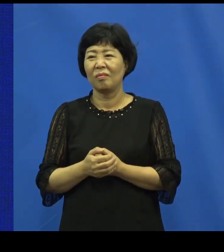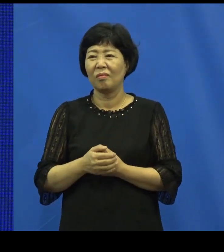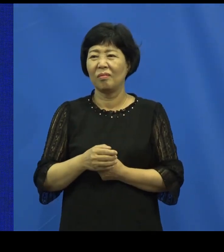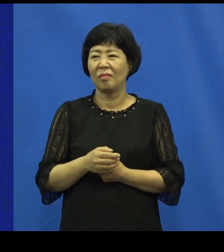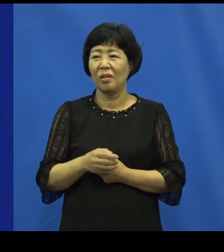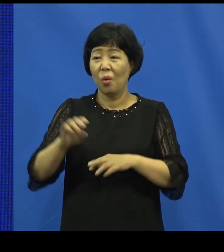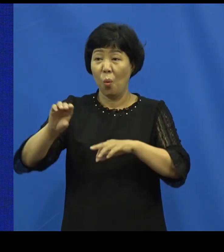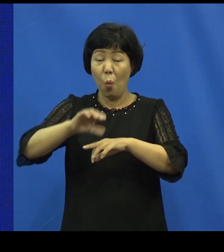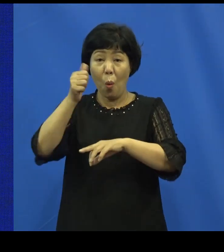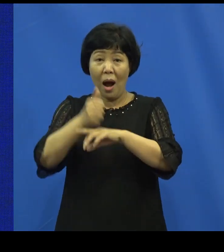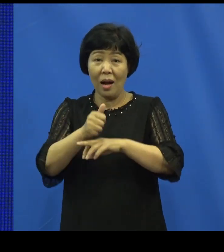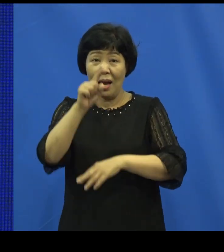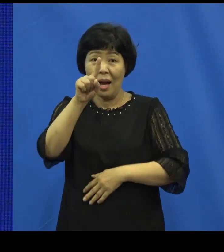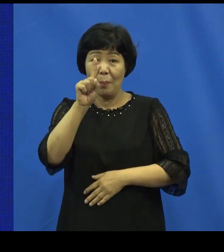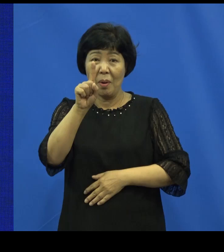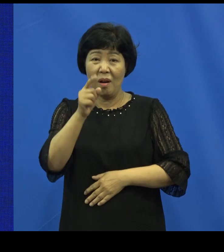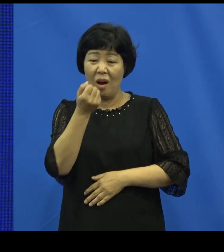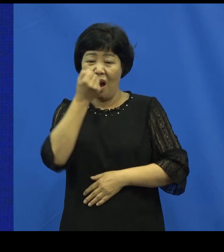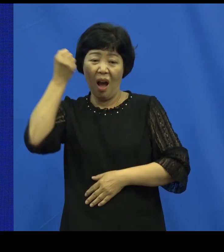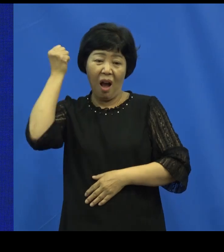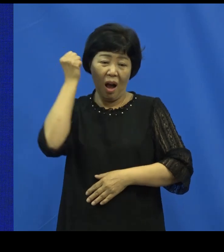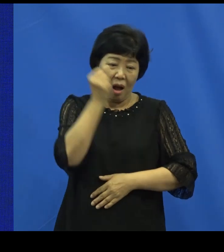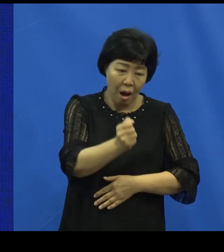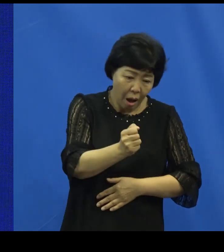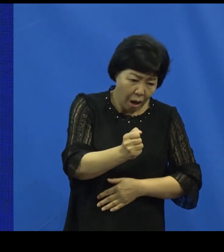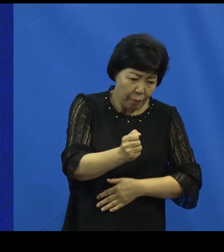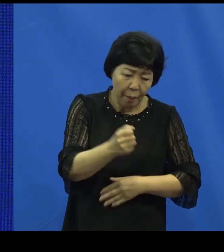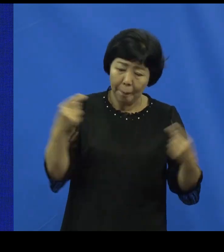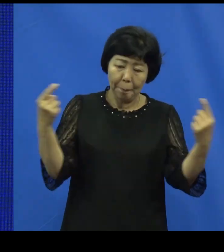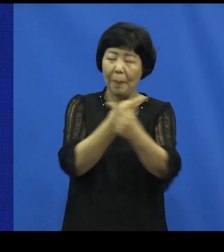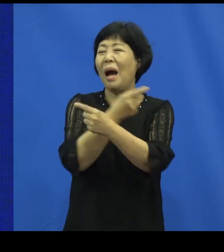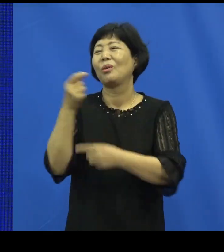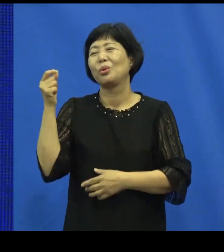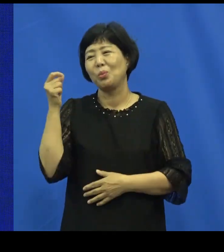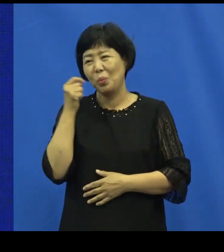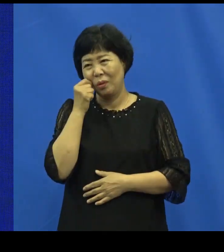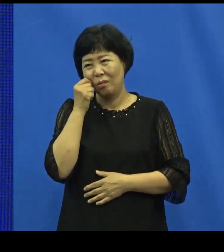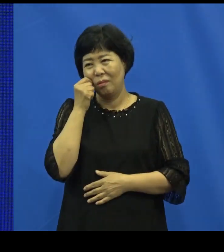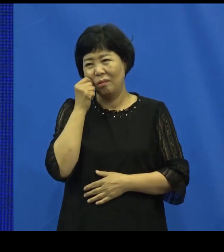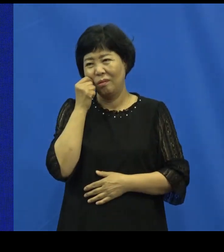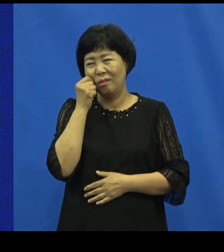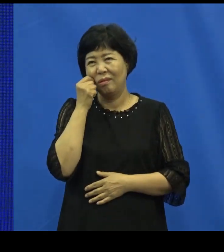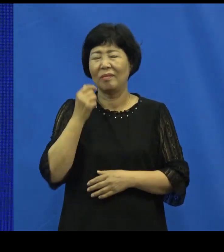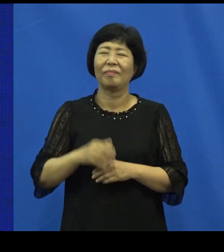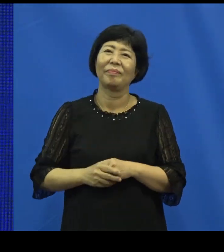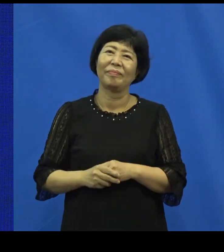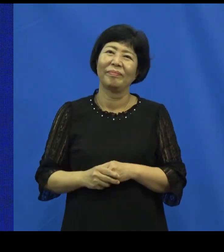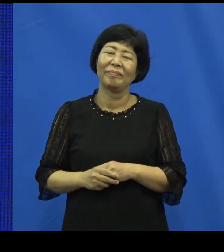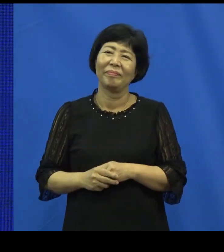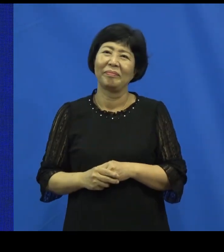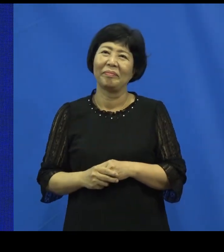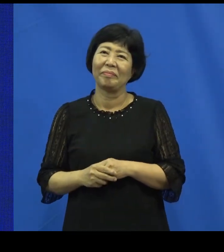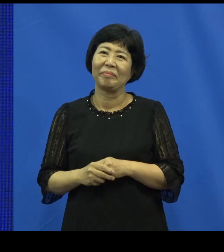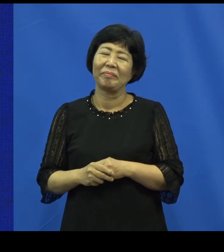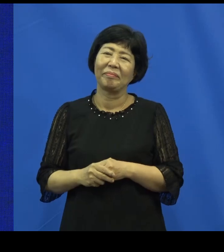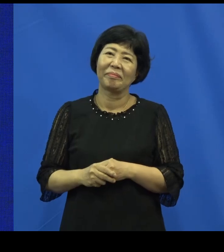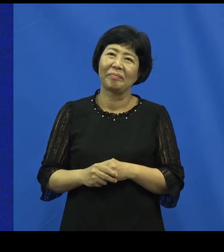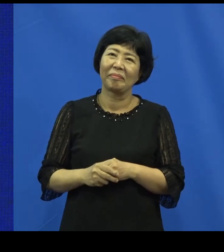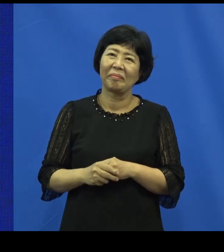찍으면 돌이킬 수 없는 거예요. 그러니까 다니엘의 정적들이 확실하게 덫을